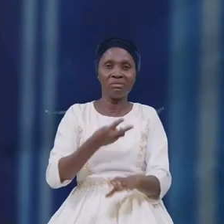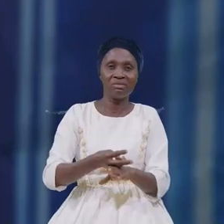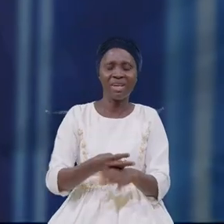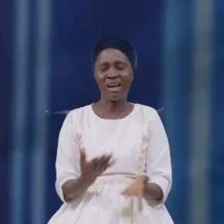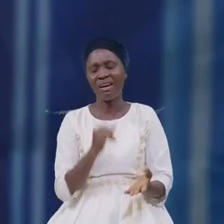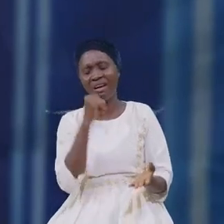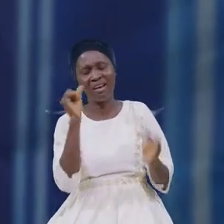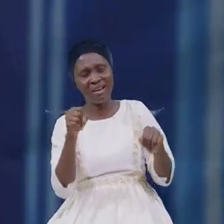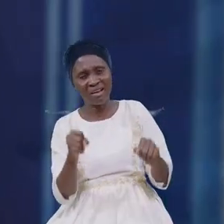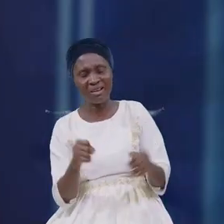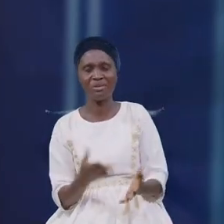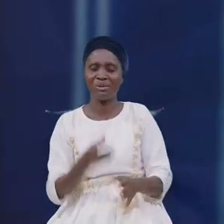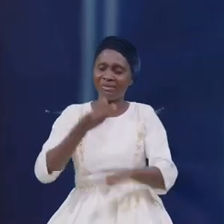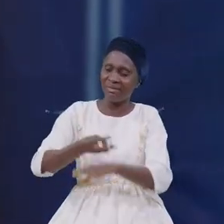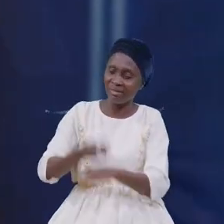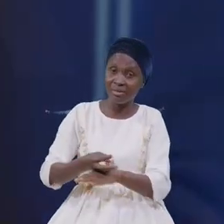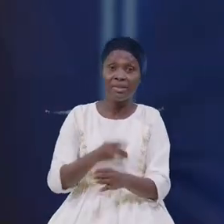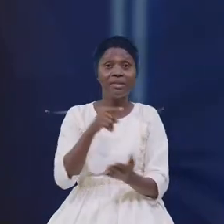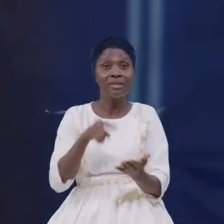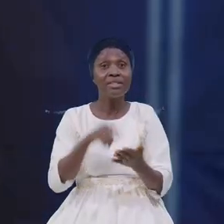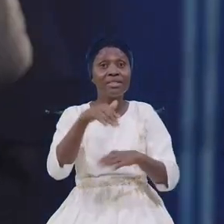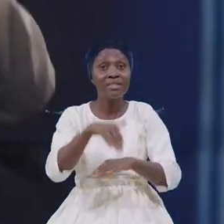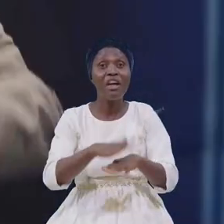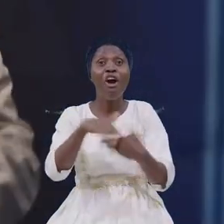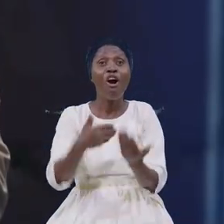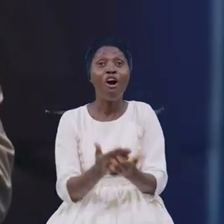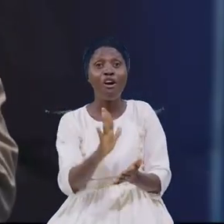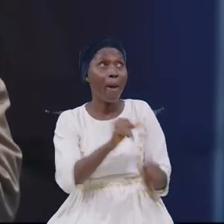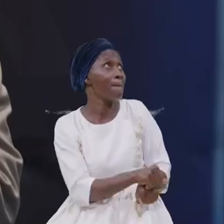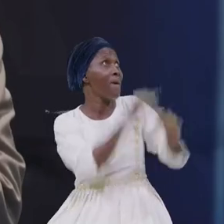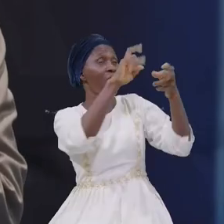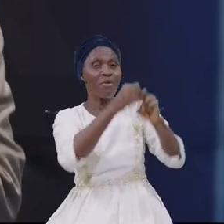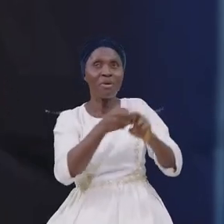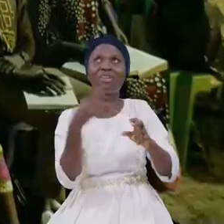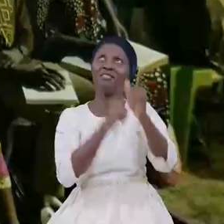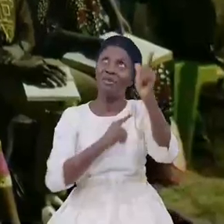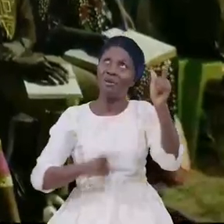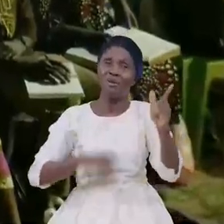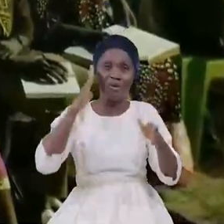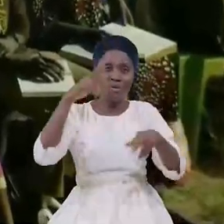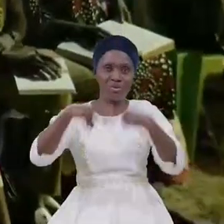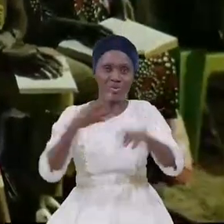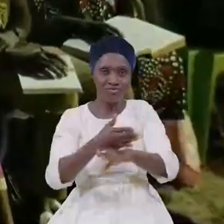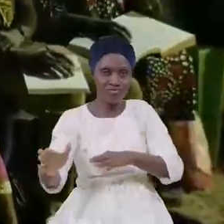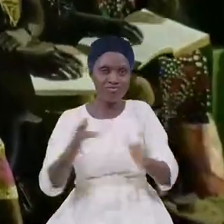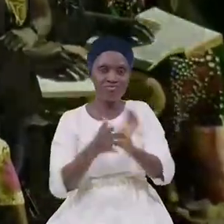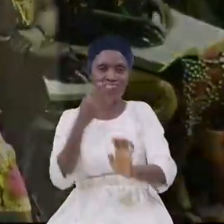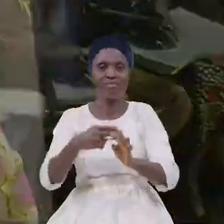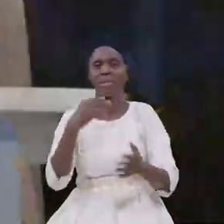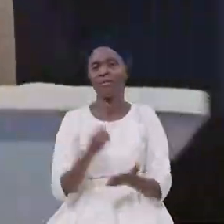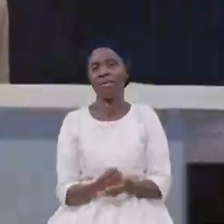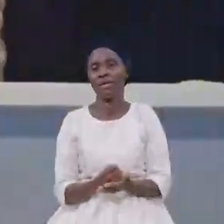impossibles, incroyables, ce soir, vos montagnes seront déplacées par le Seigneur.